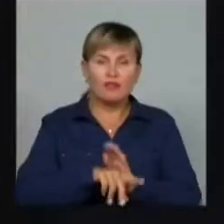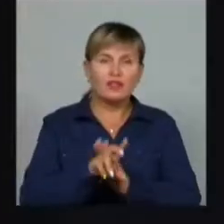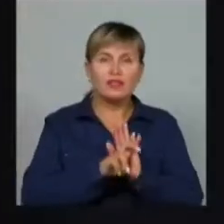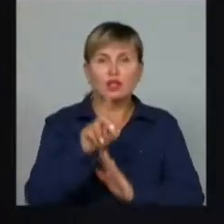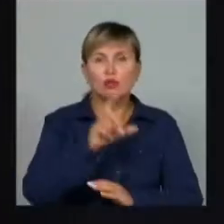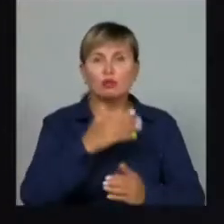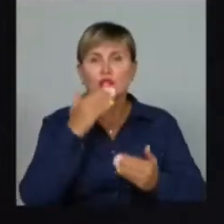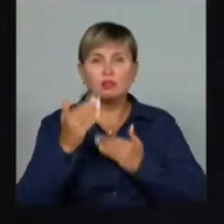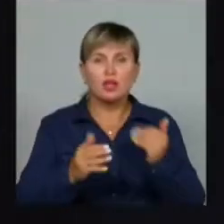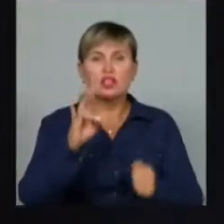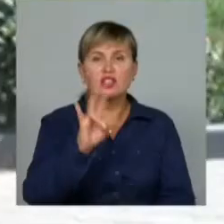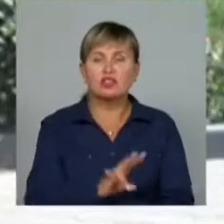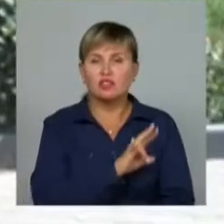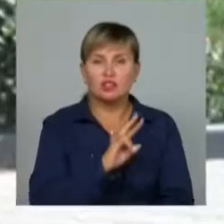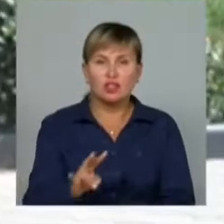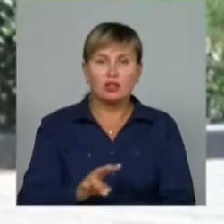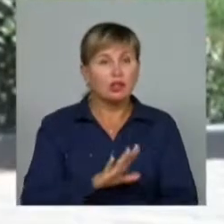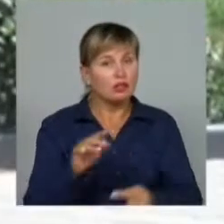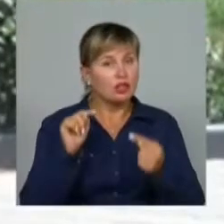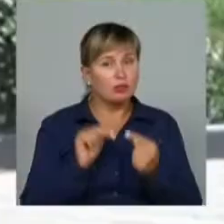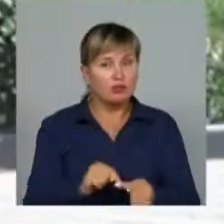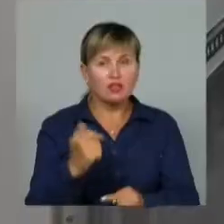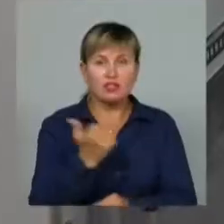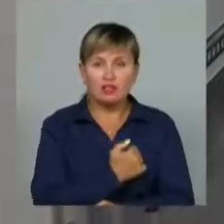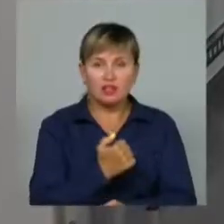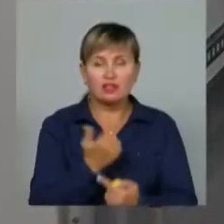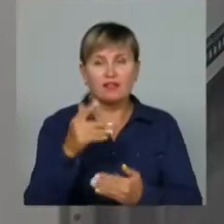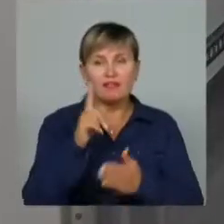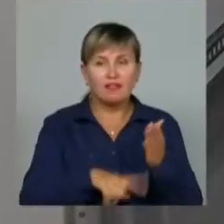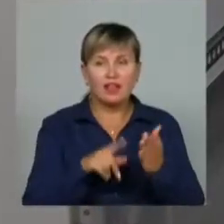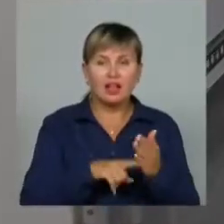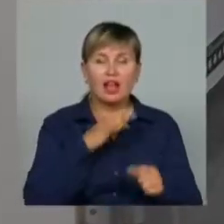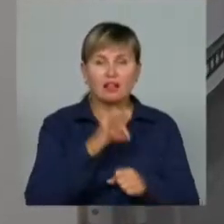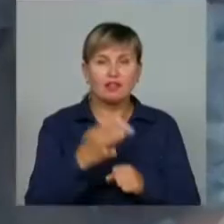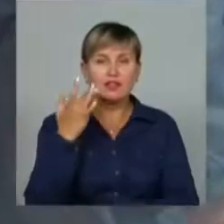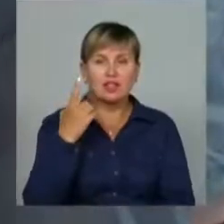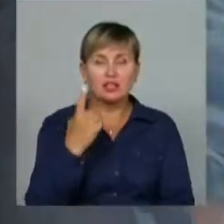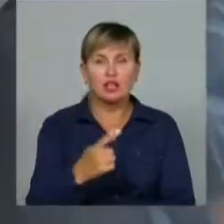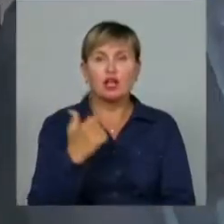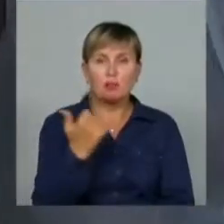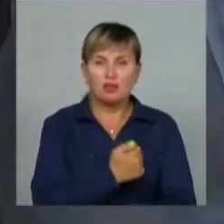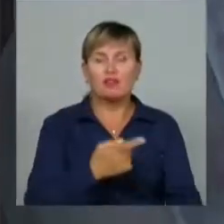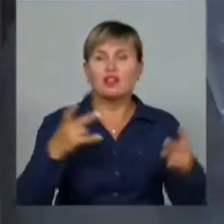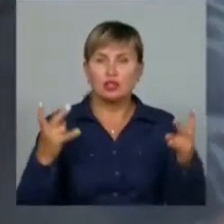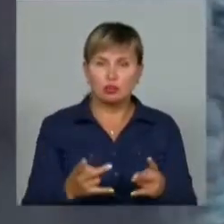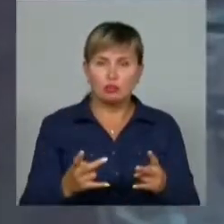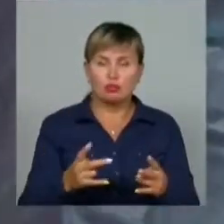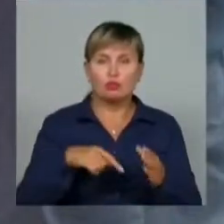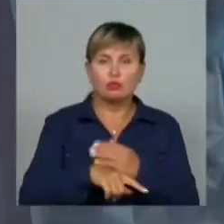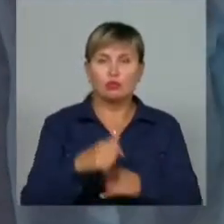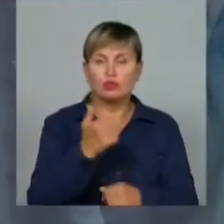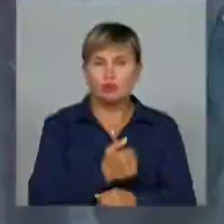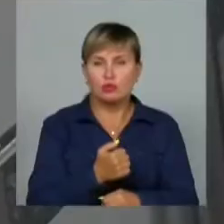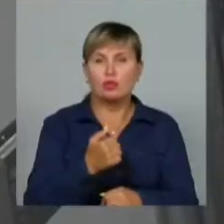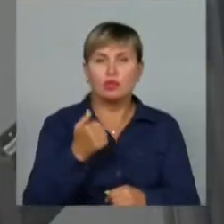Люди спрашивают священнослужителей, не противоречит ли вакцинация их вере. Ответ всегда один – прививаться нужно. Пункты вакцинации